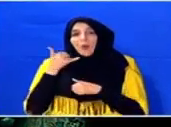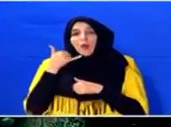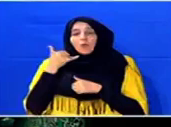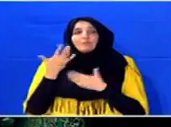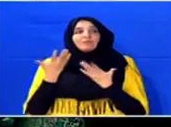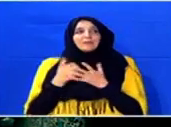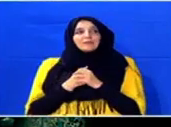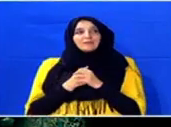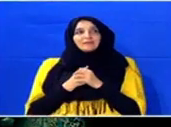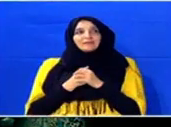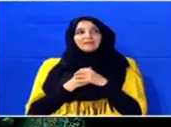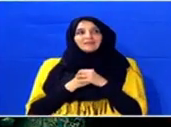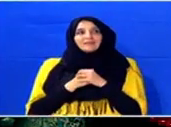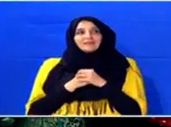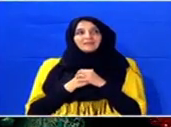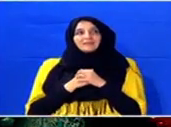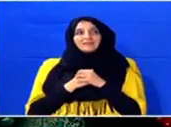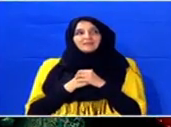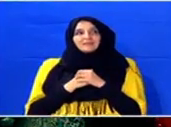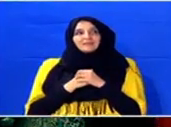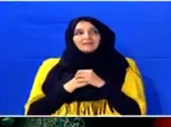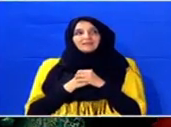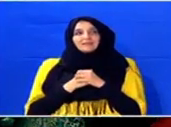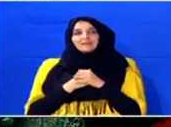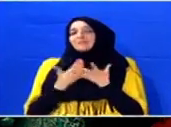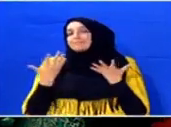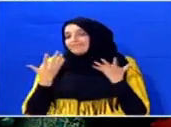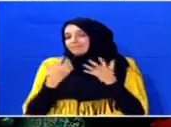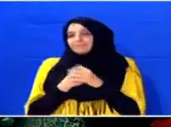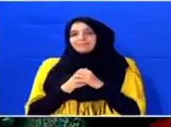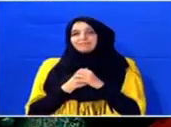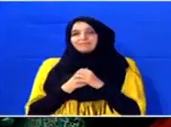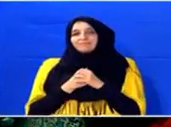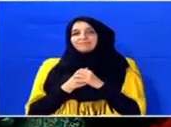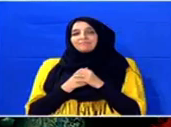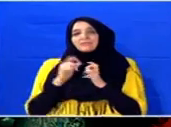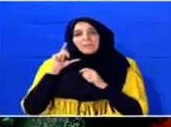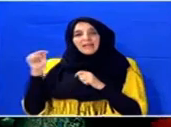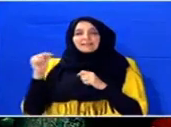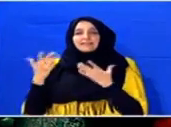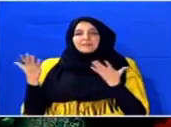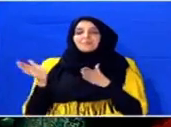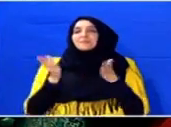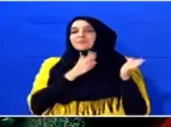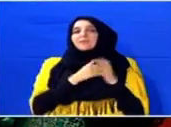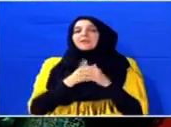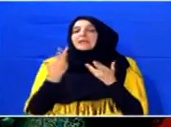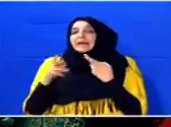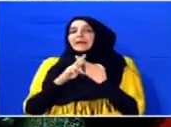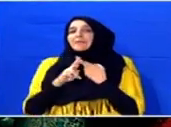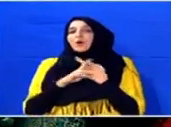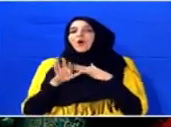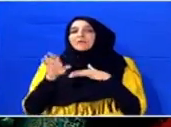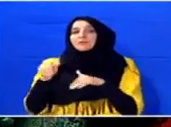شوفي في الشاشه خلاص يعني راحت المكالمه طيب شكرا سعيد اذا ام ياسر من البليده